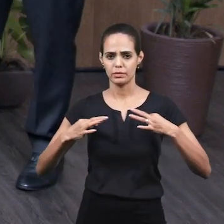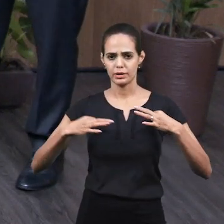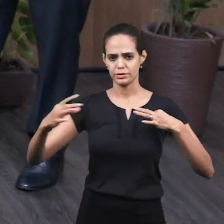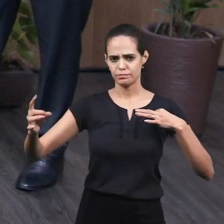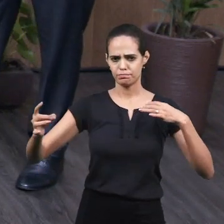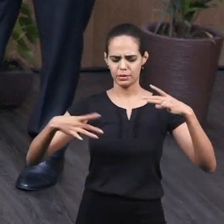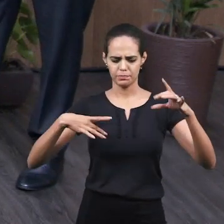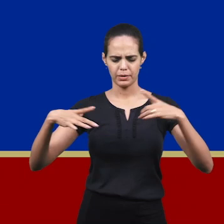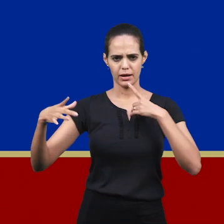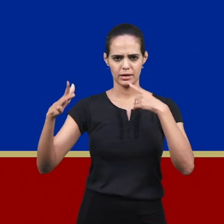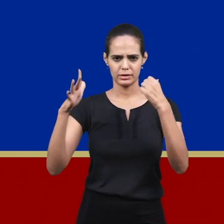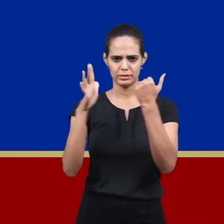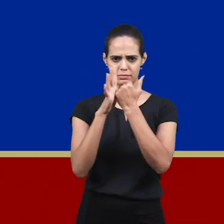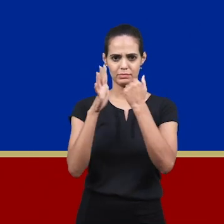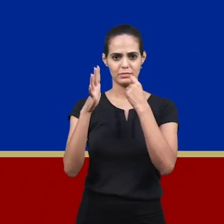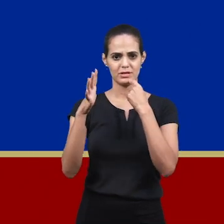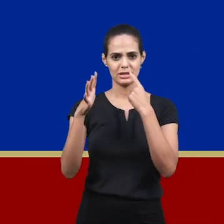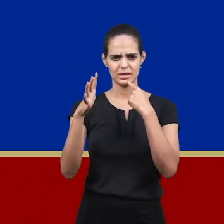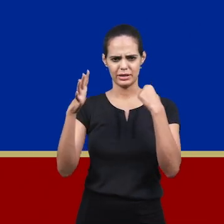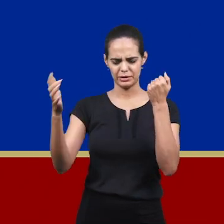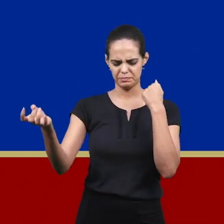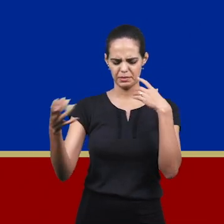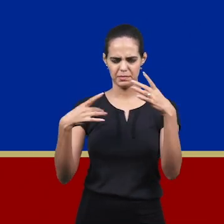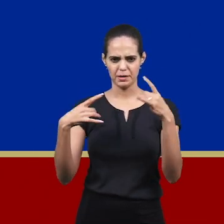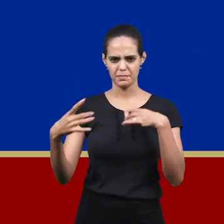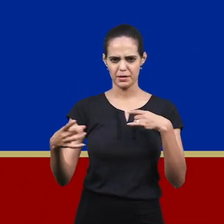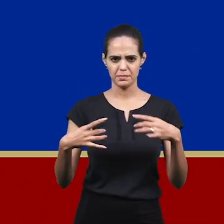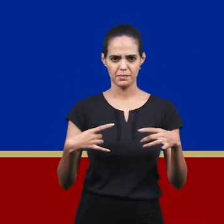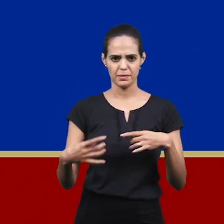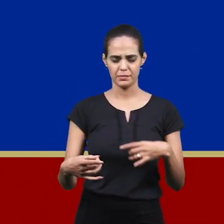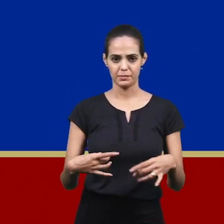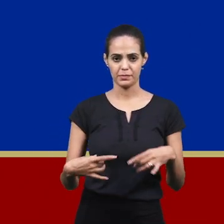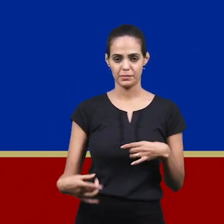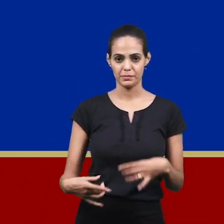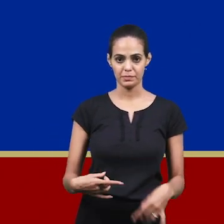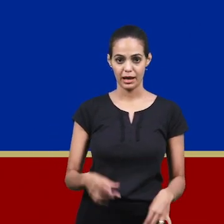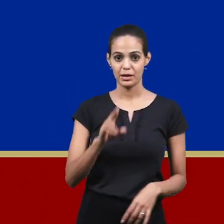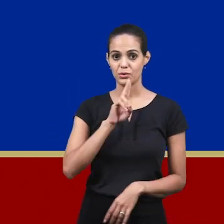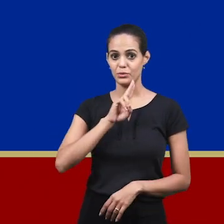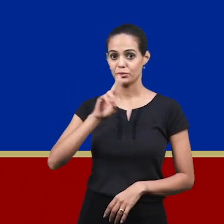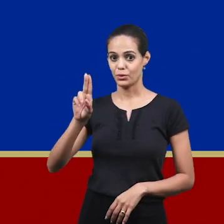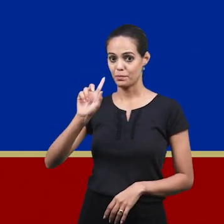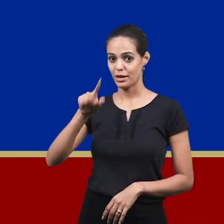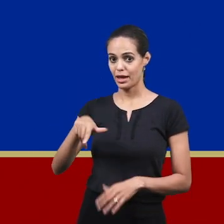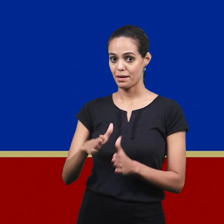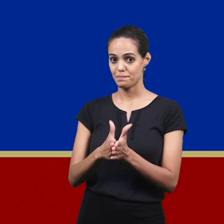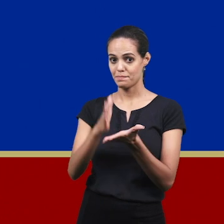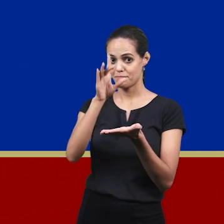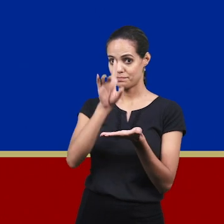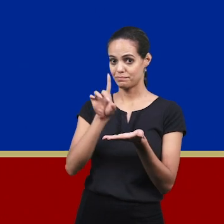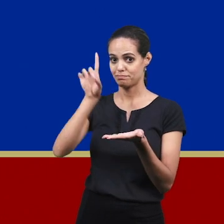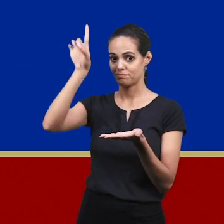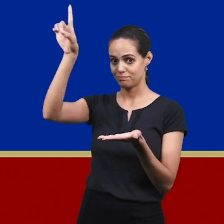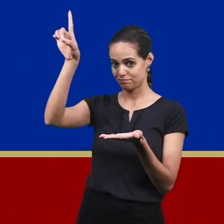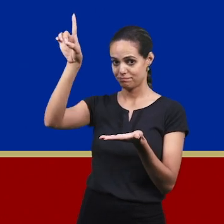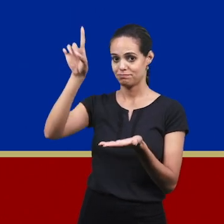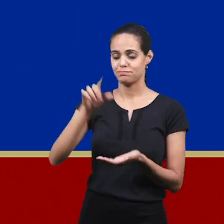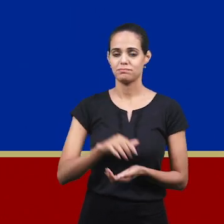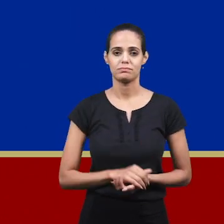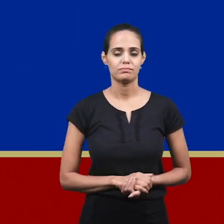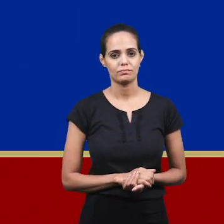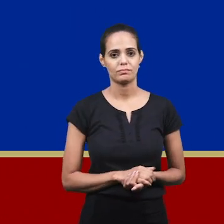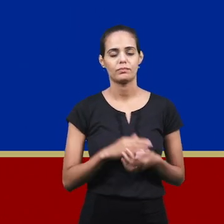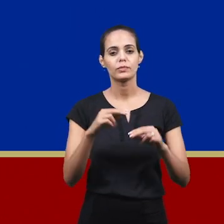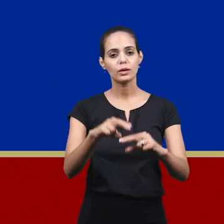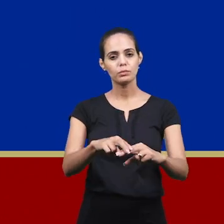nom par lequel il s'appelle est la parole de Dieu. Pour cela, Por isso, en toutes